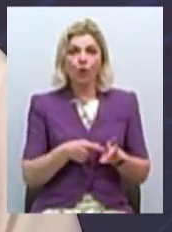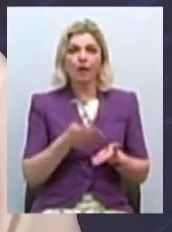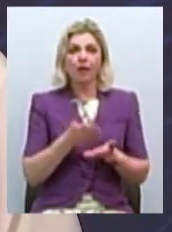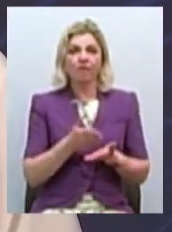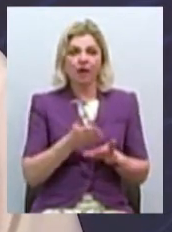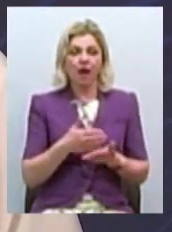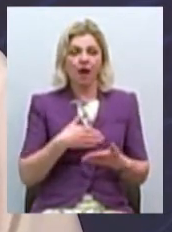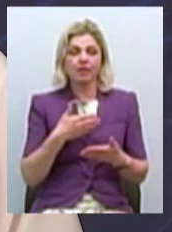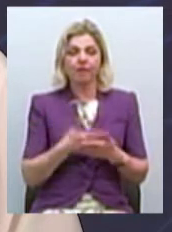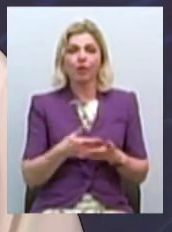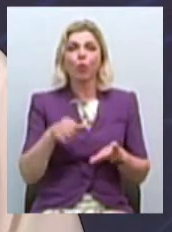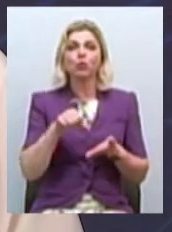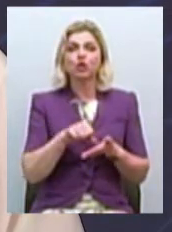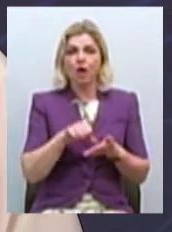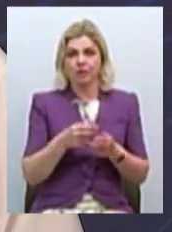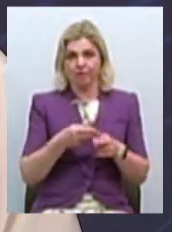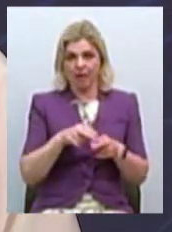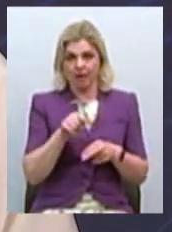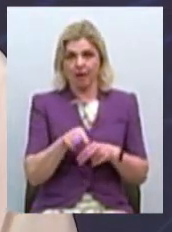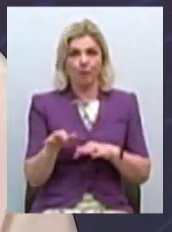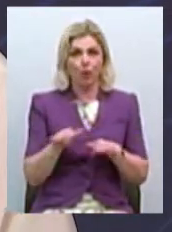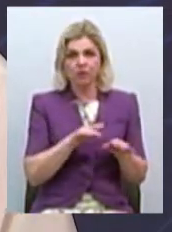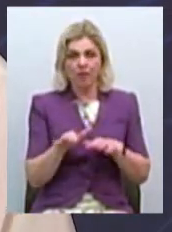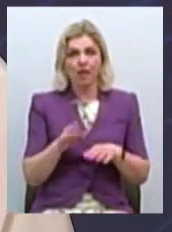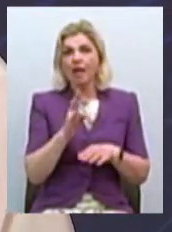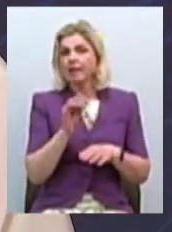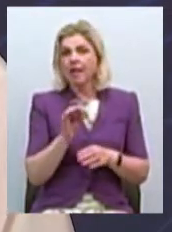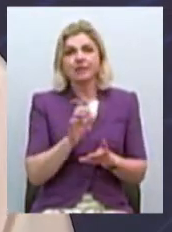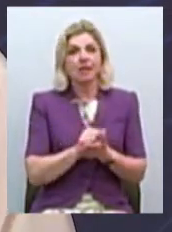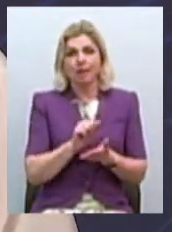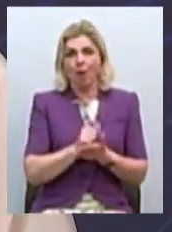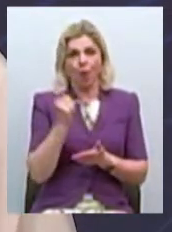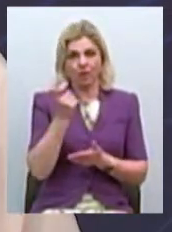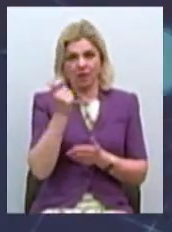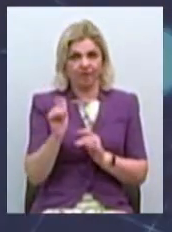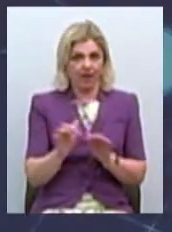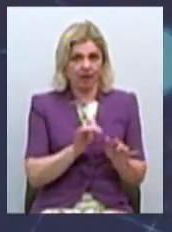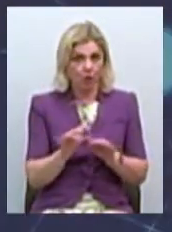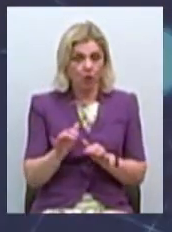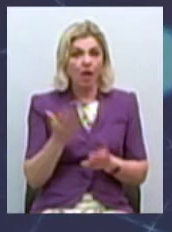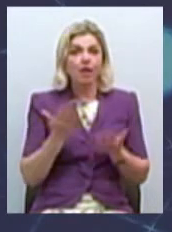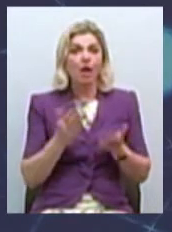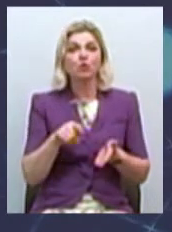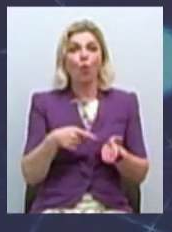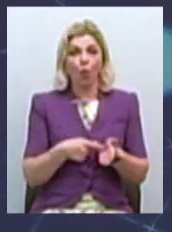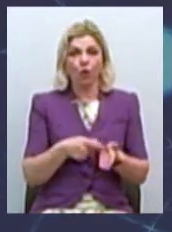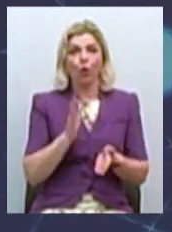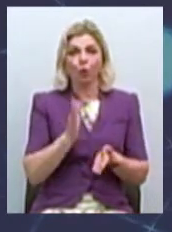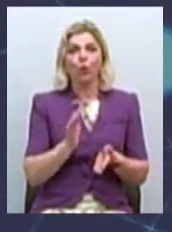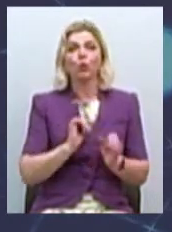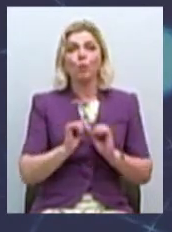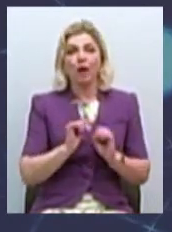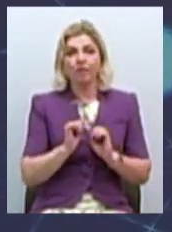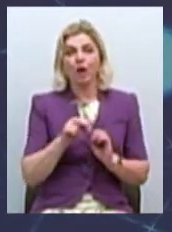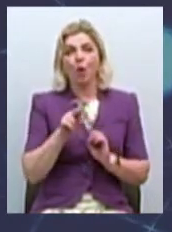является активным участником этих процессов, не ведя стивидорную деятельность. То есть, если город будет управлять по